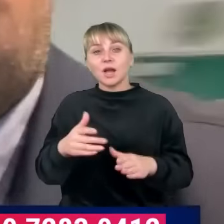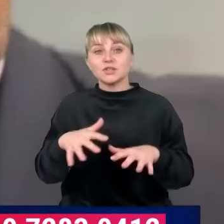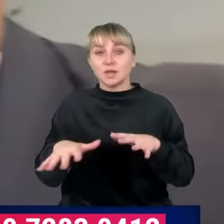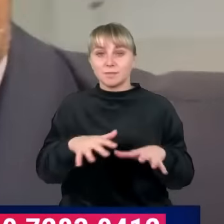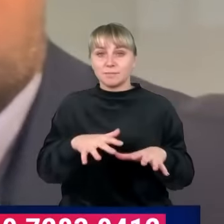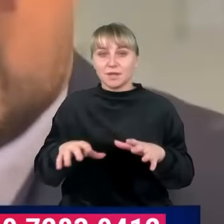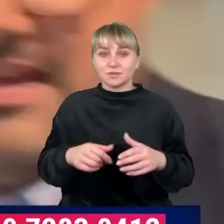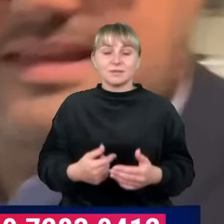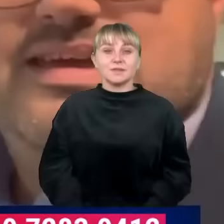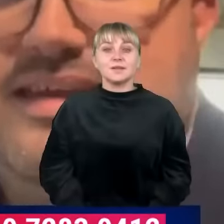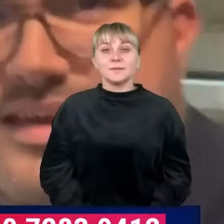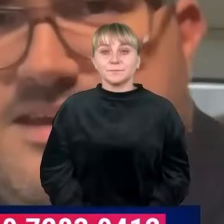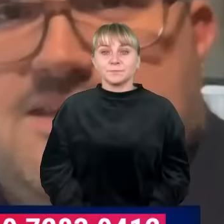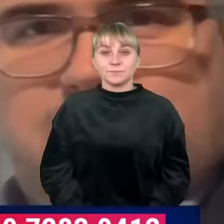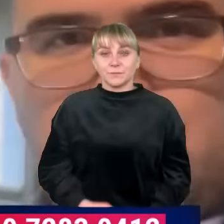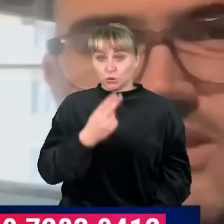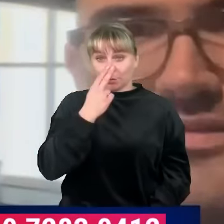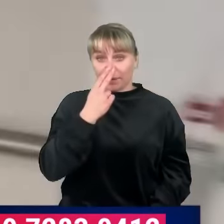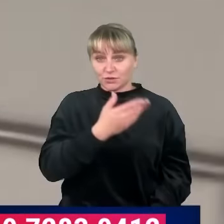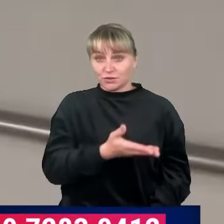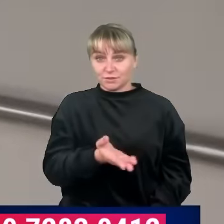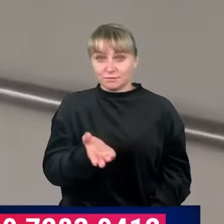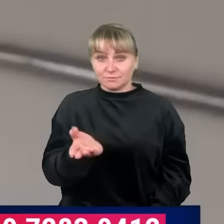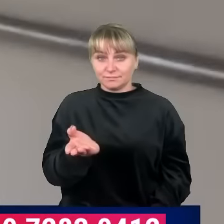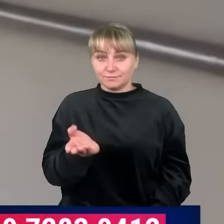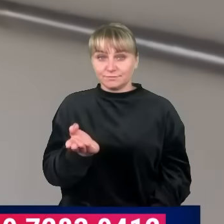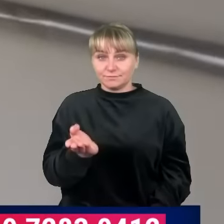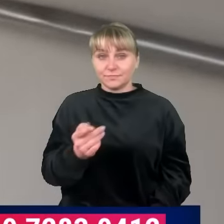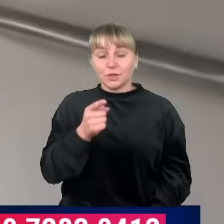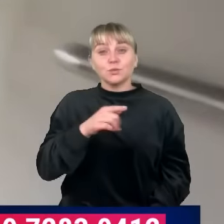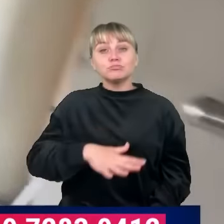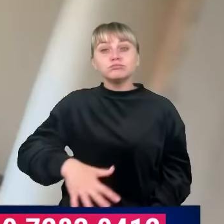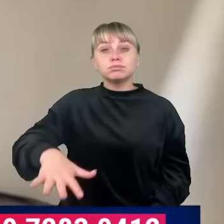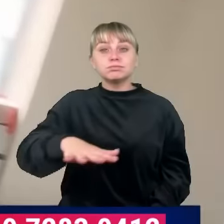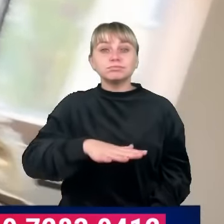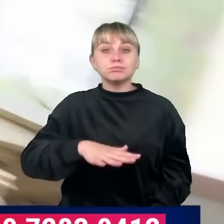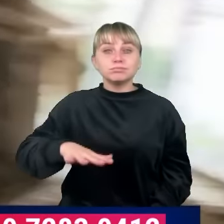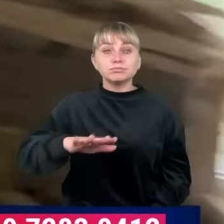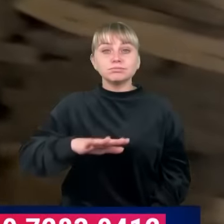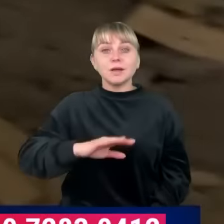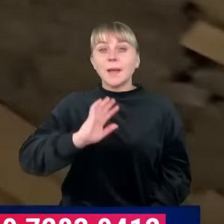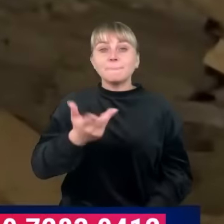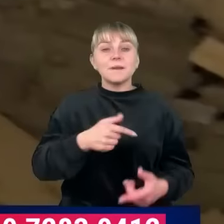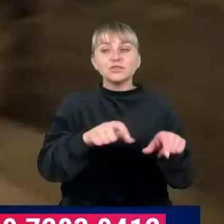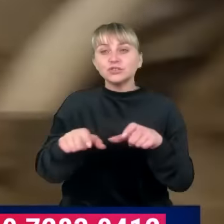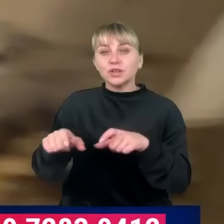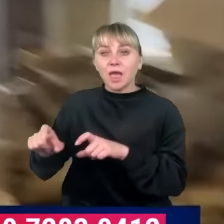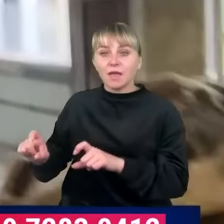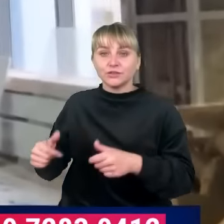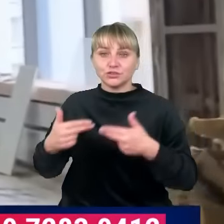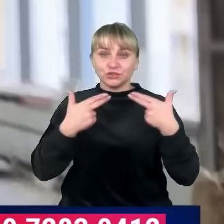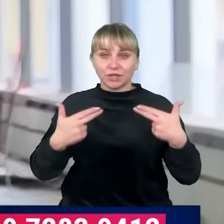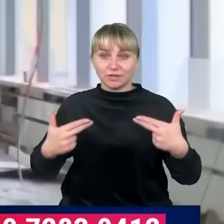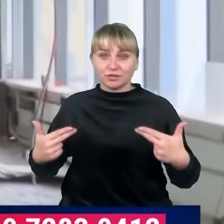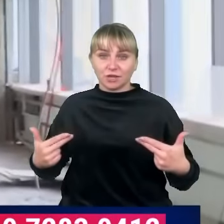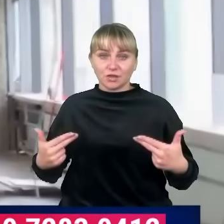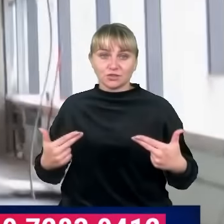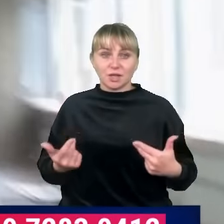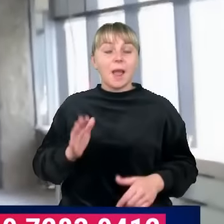newsroomu. Zobaczcie, tutaj w tej przestrzeni wszędzie będą siedzieli dziennikarze. Tutaj będą